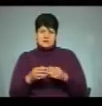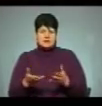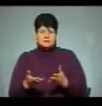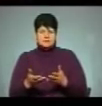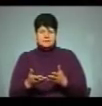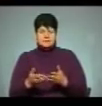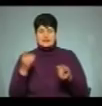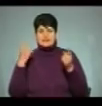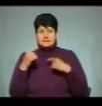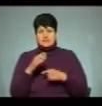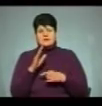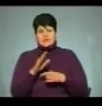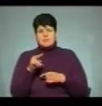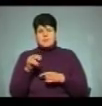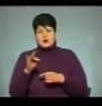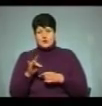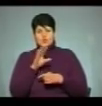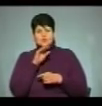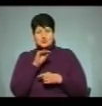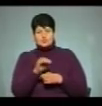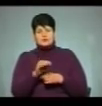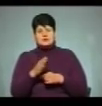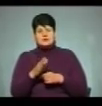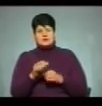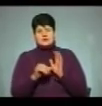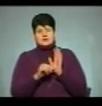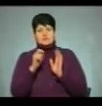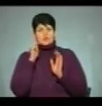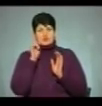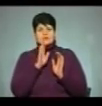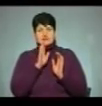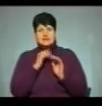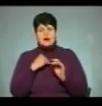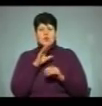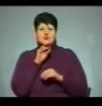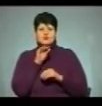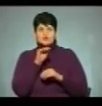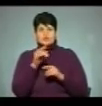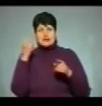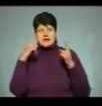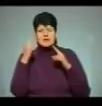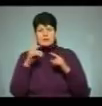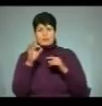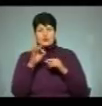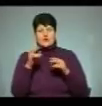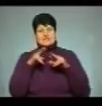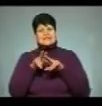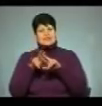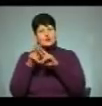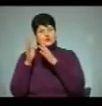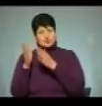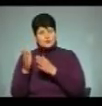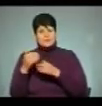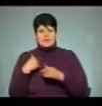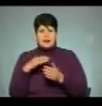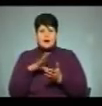Твір Віри Паронової озвучила 6-річна Мар'яна Шерстюк. Я озвучувала казочку про Зірочку, і я